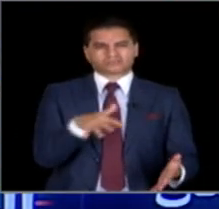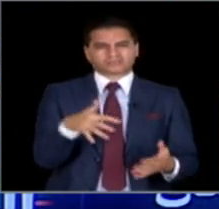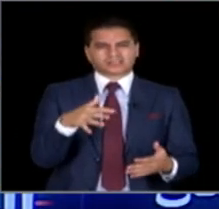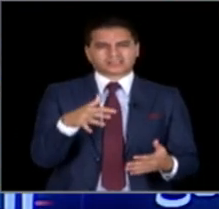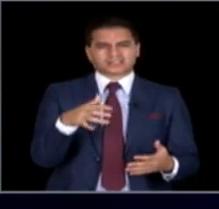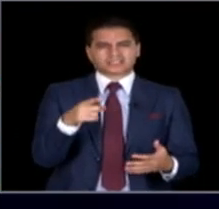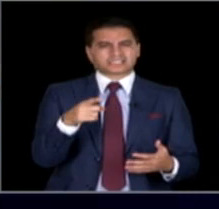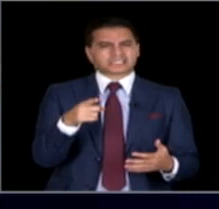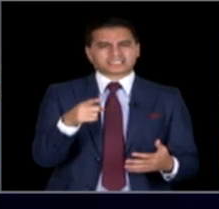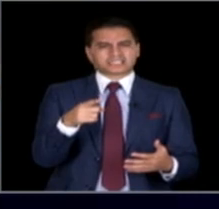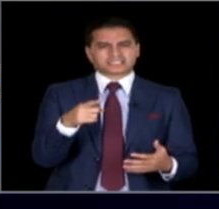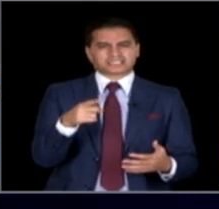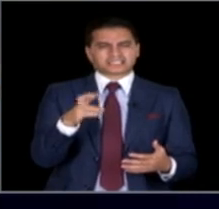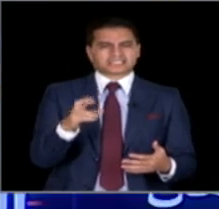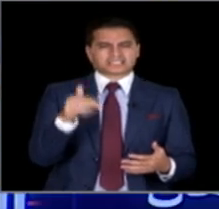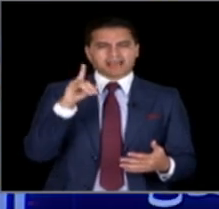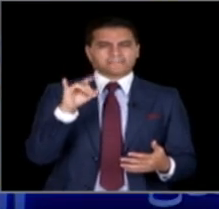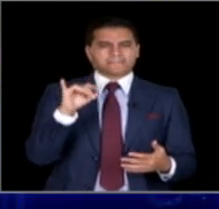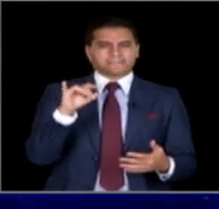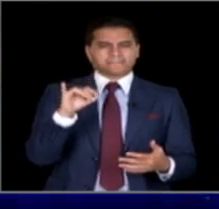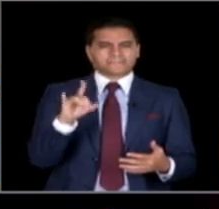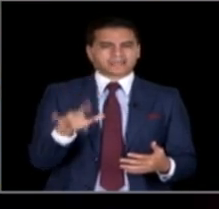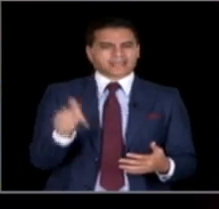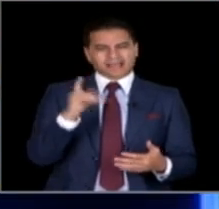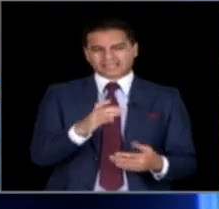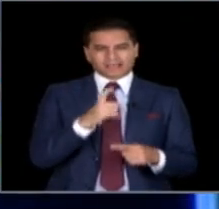زامبيا. إجابة خاطئة.